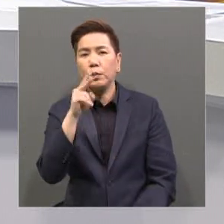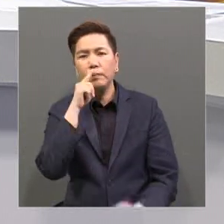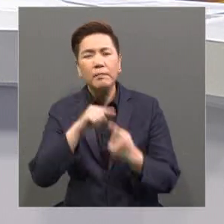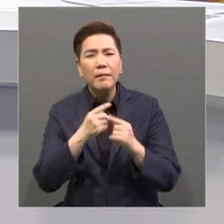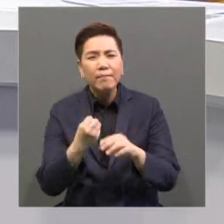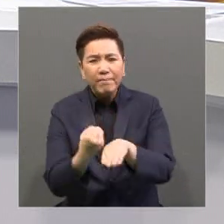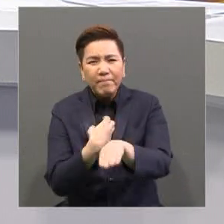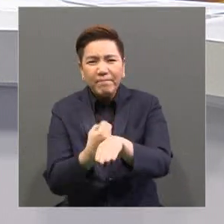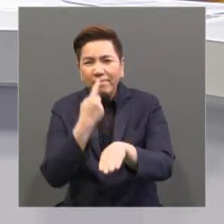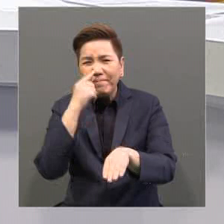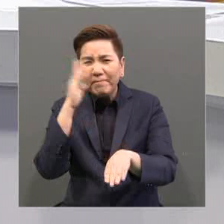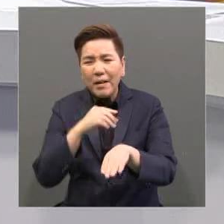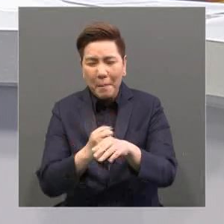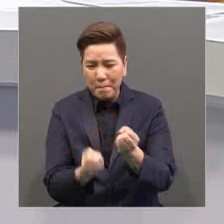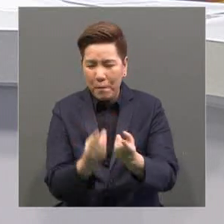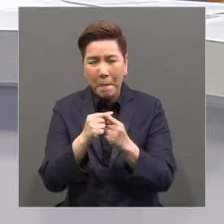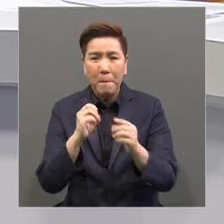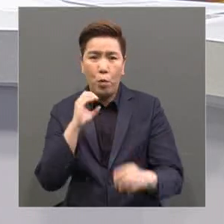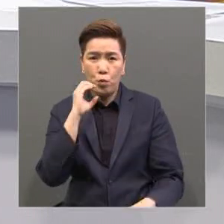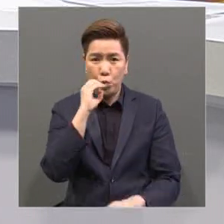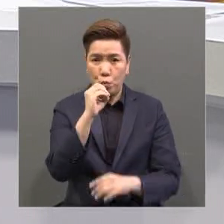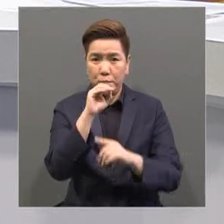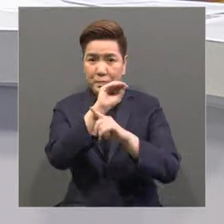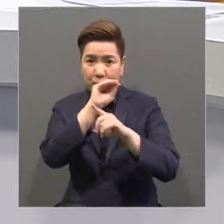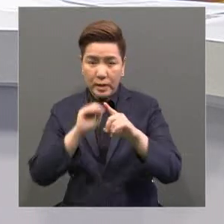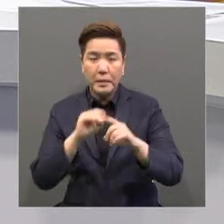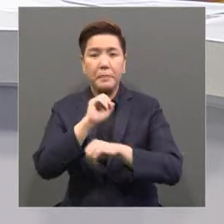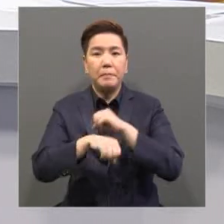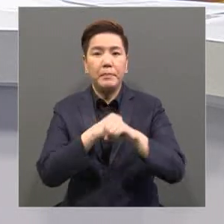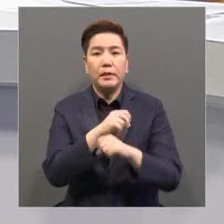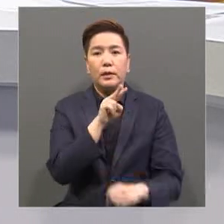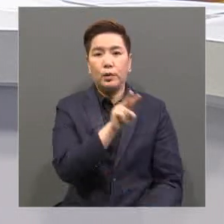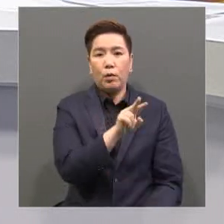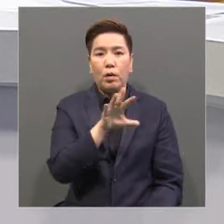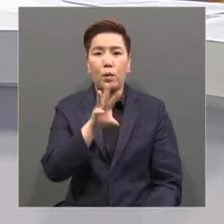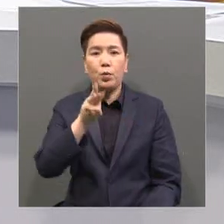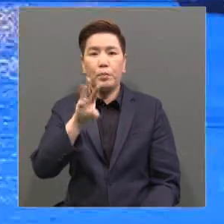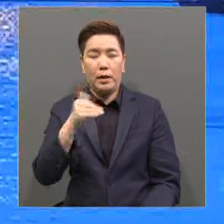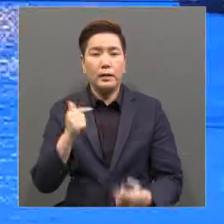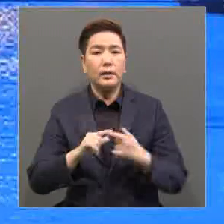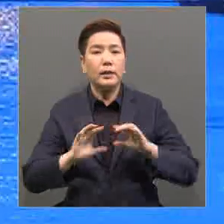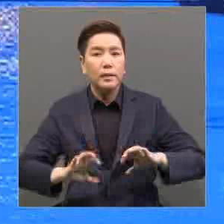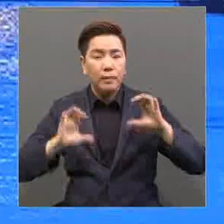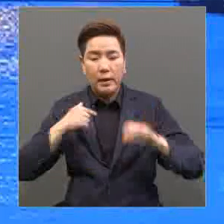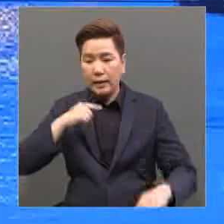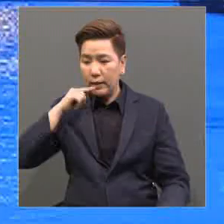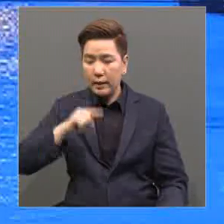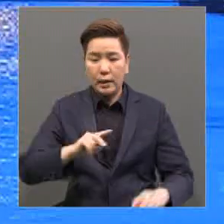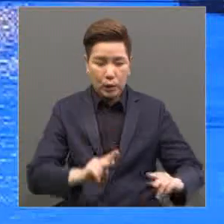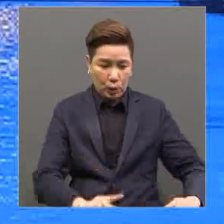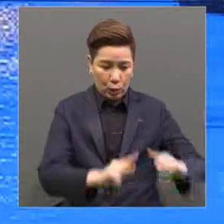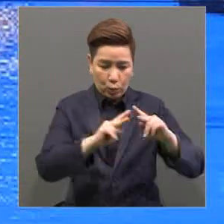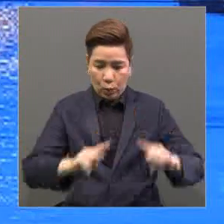ในปี 2050และการปล่อยการ์ดเรือนกระจกสุทธิเป็นศูนย์ภายในปี 2065โดยรัฐบาลนะครับได้สั่งให้ 5